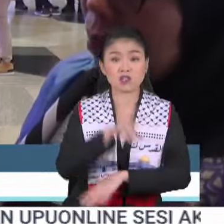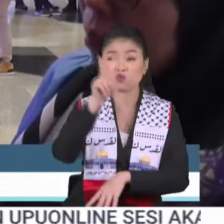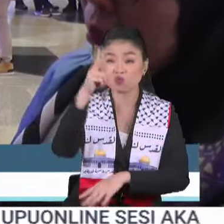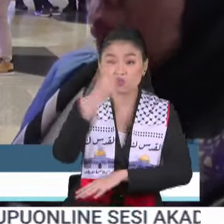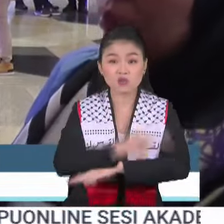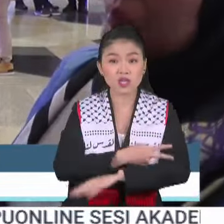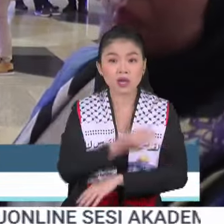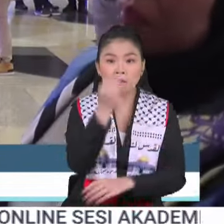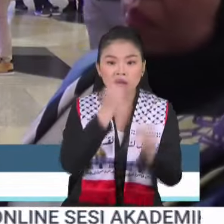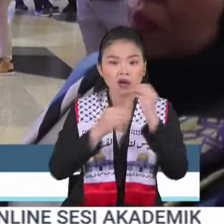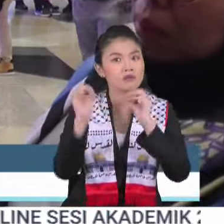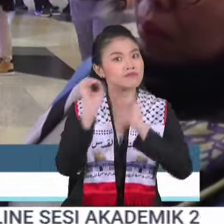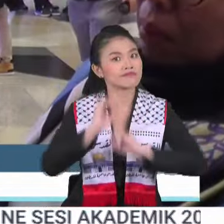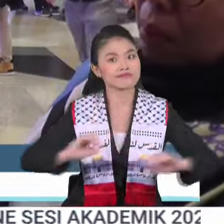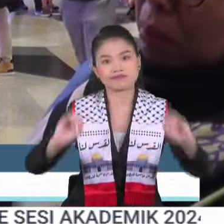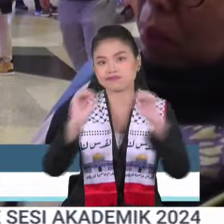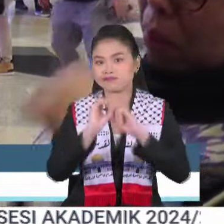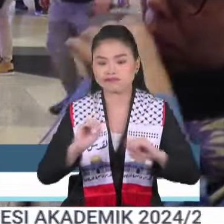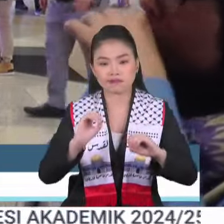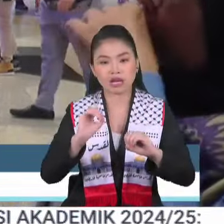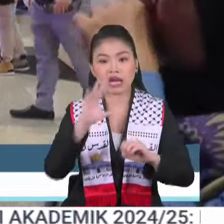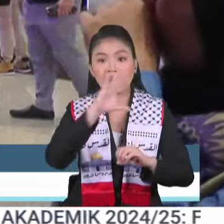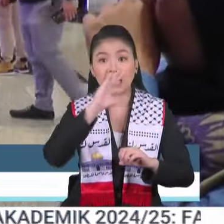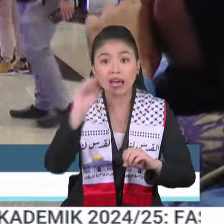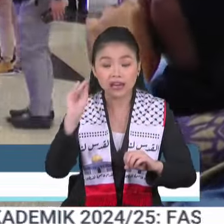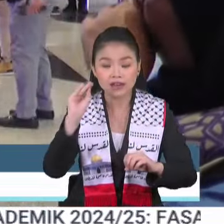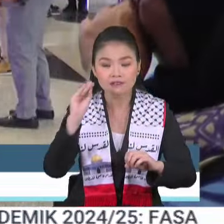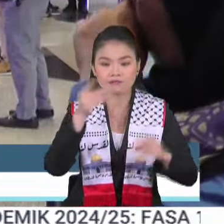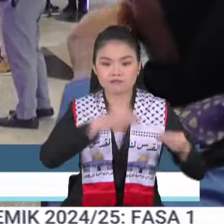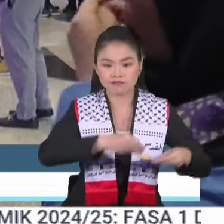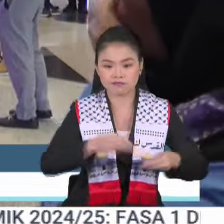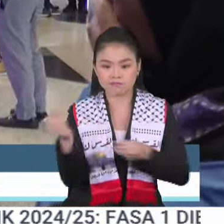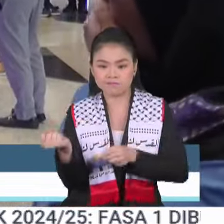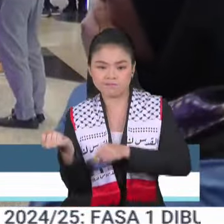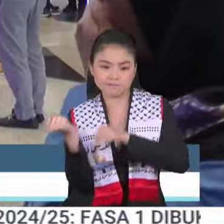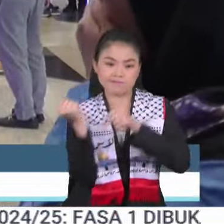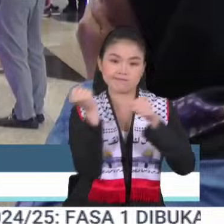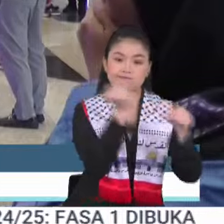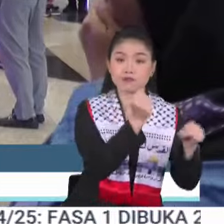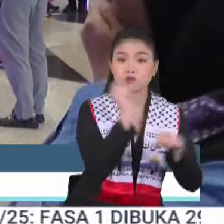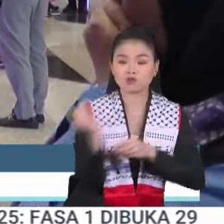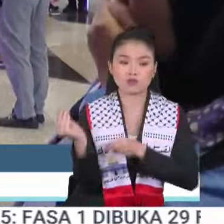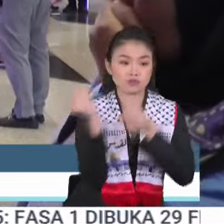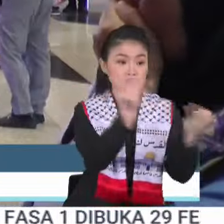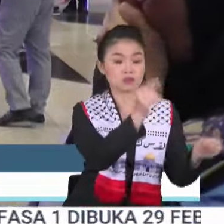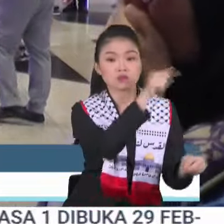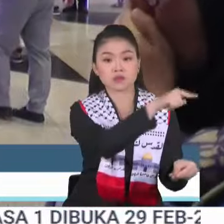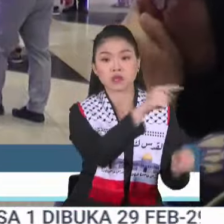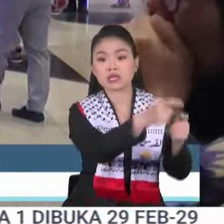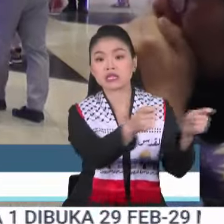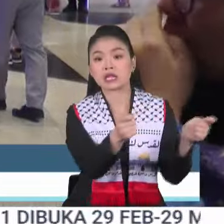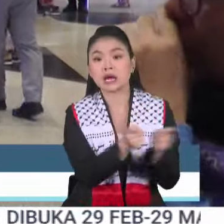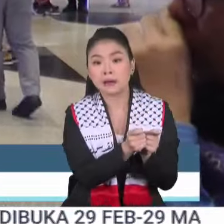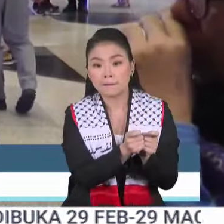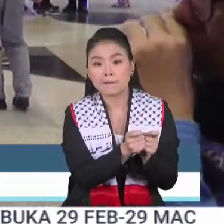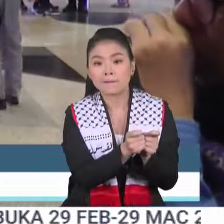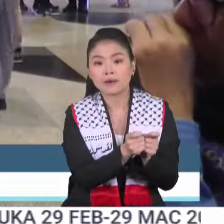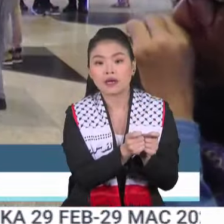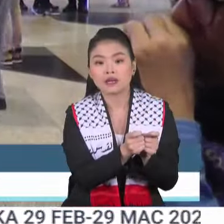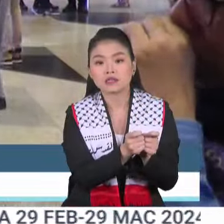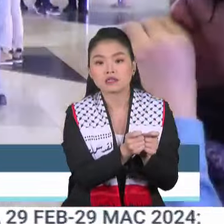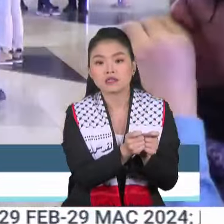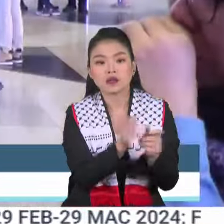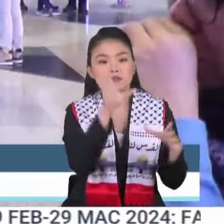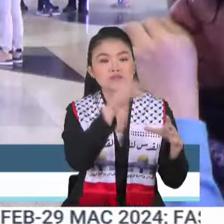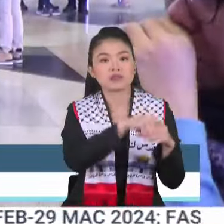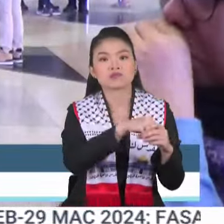makan sebelum dibawa ke satu tempat untuk menjadi mangsa culik di sebuah